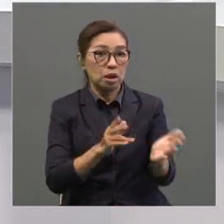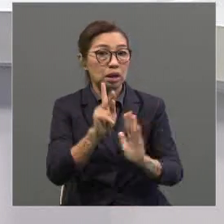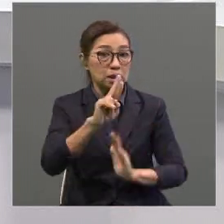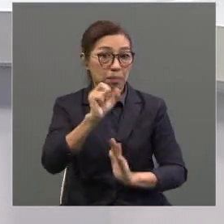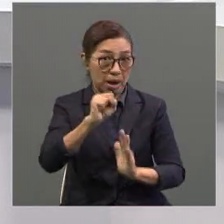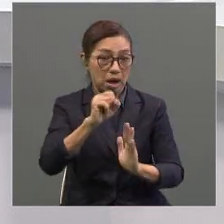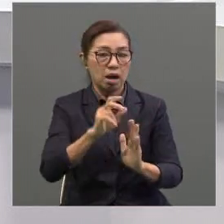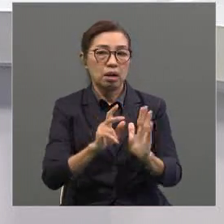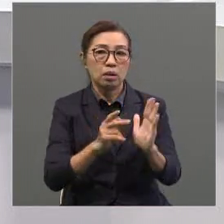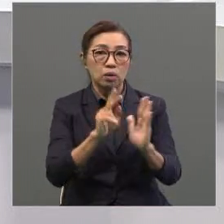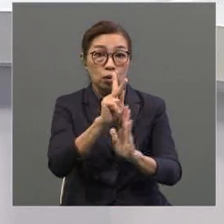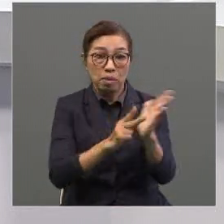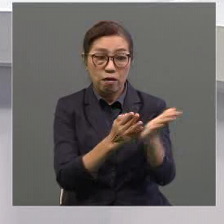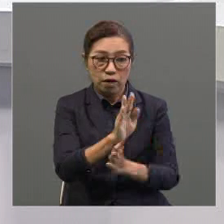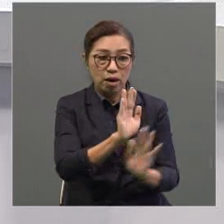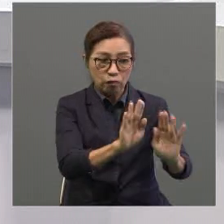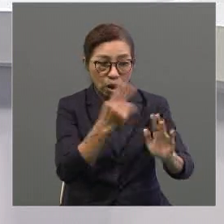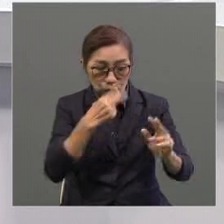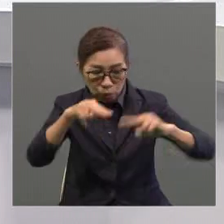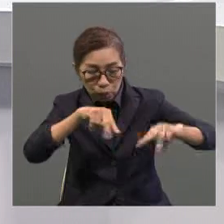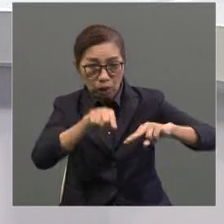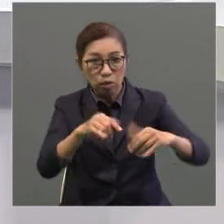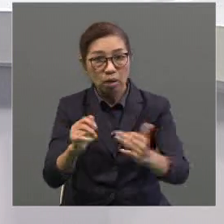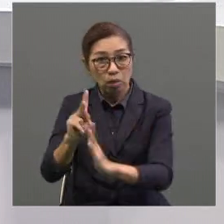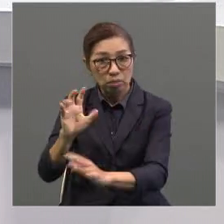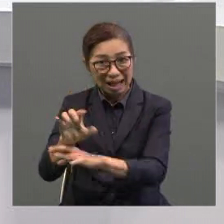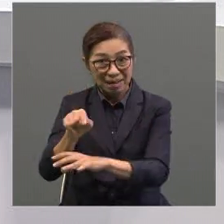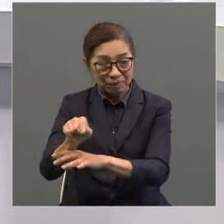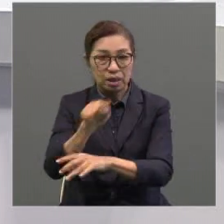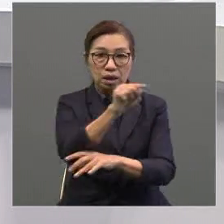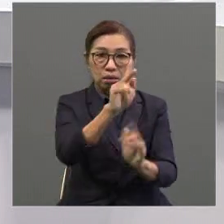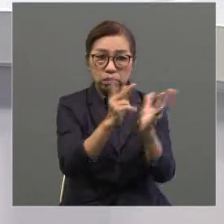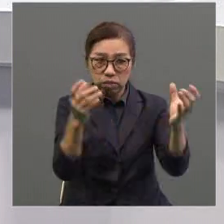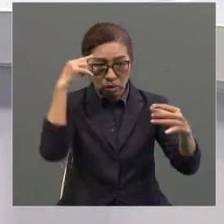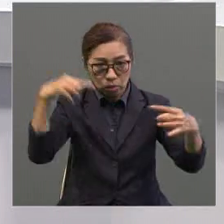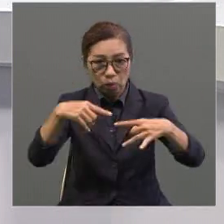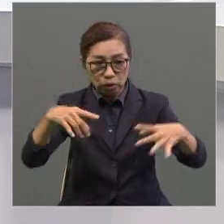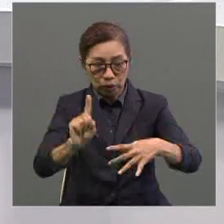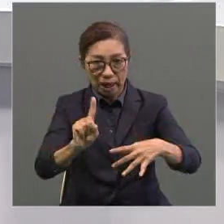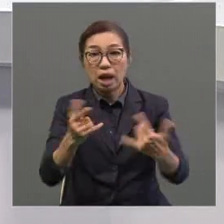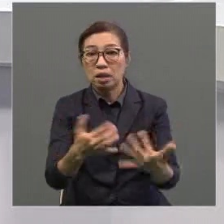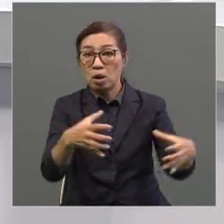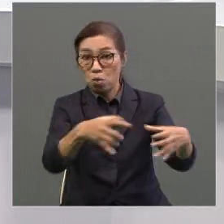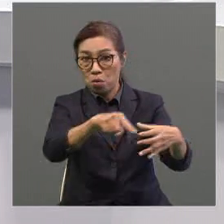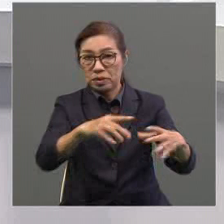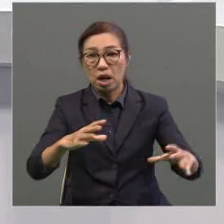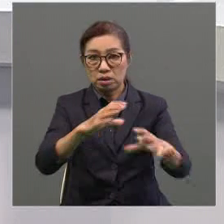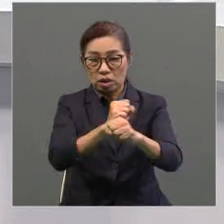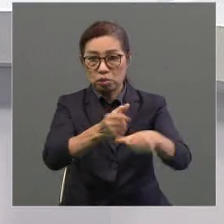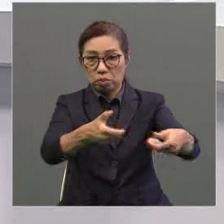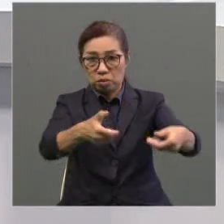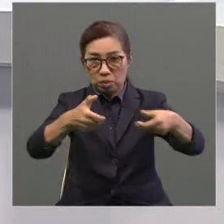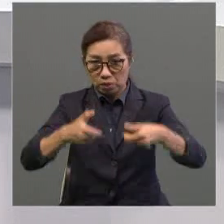ในช่วงบ่าย 2โมงเย็นจะมีคณะทำงานที่มอบหมายไปเนี่ยเขาจะทำรายงานเสนอความคืบหน้า